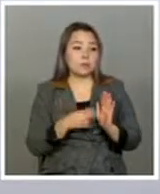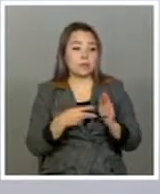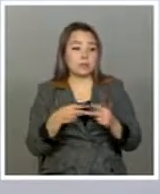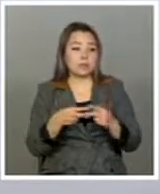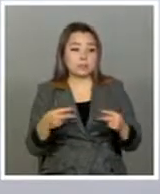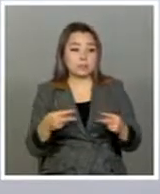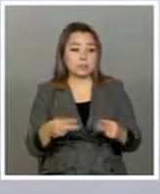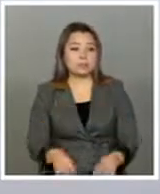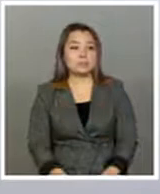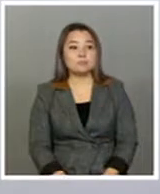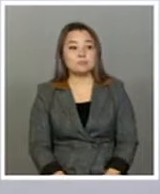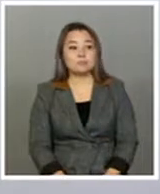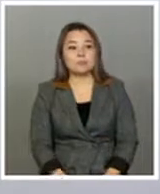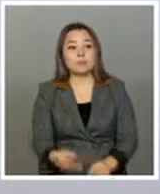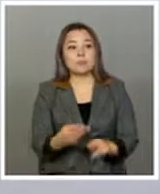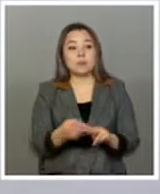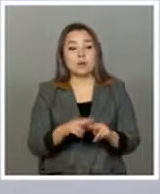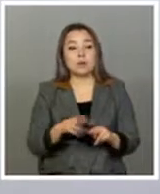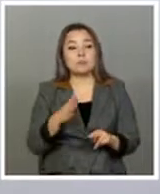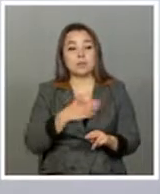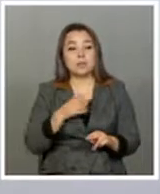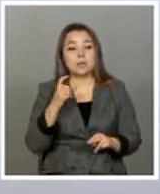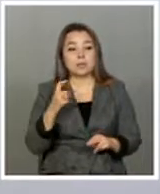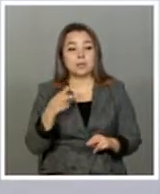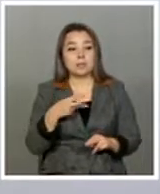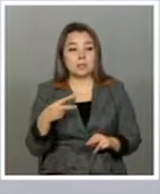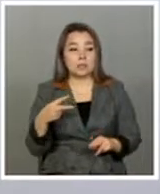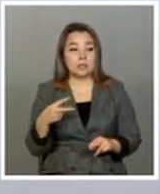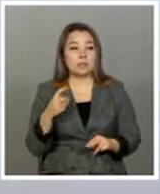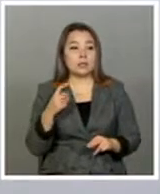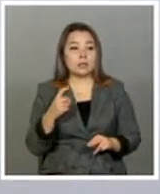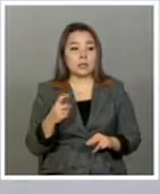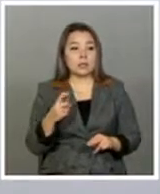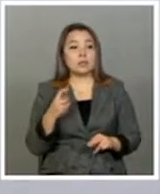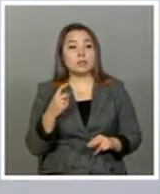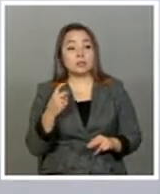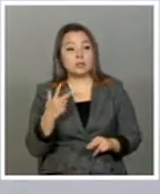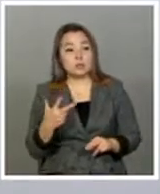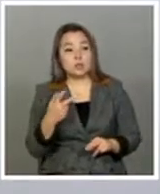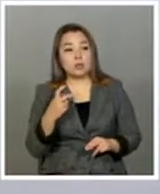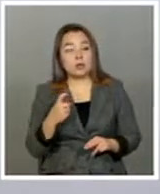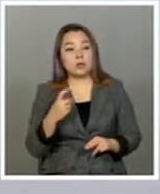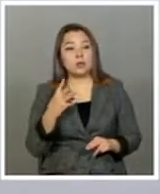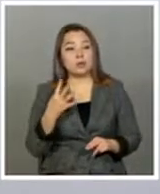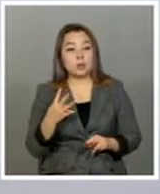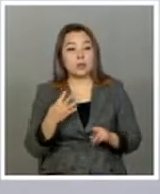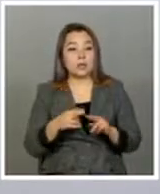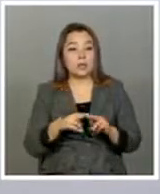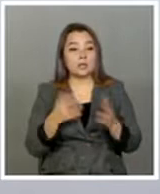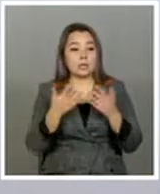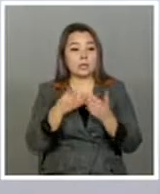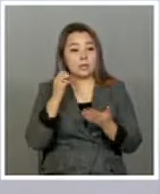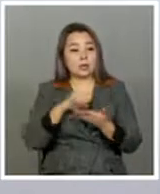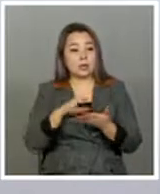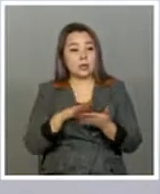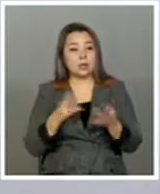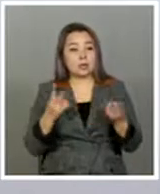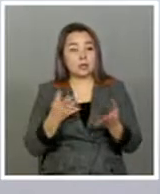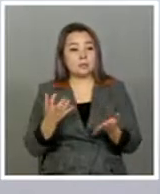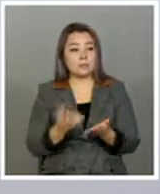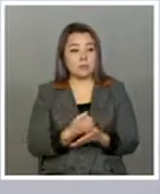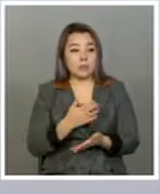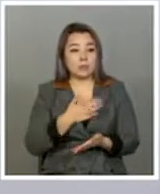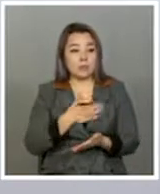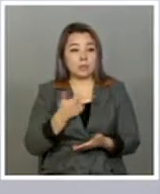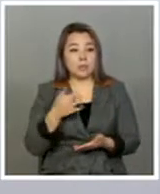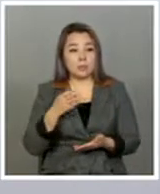екен. Енді бізге X2, X3, X4-ті табу үшін бізге еселік керек. Ол үшін біз